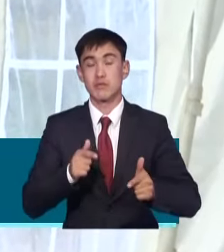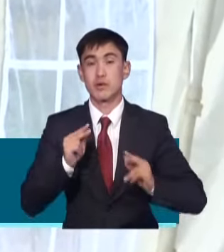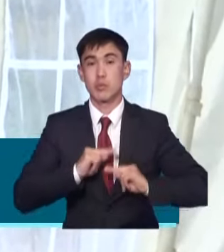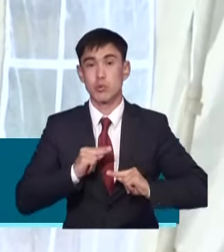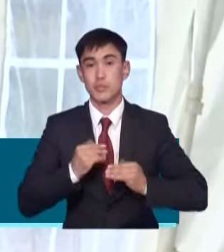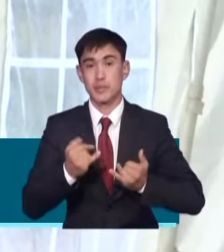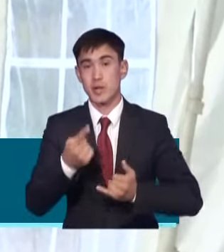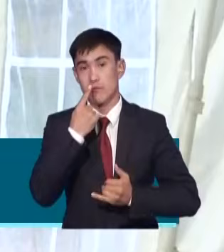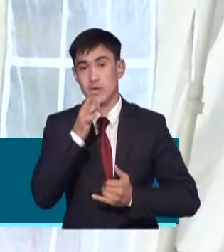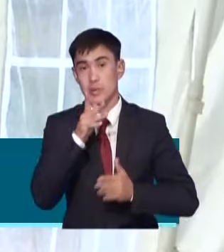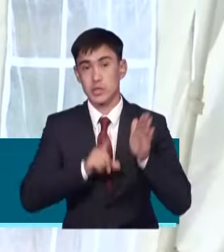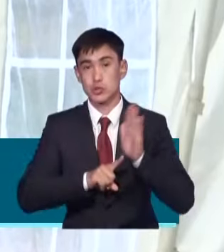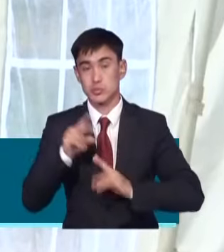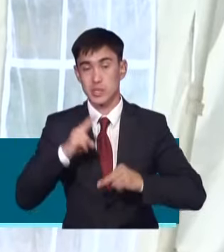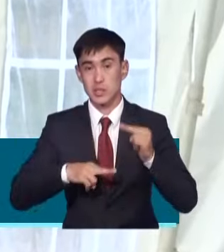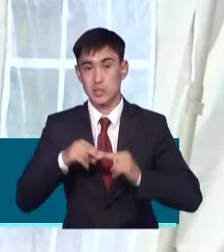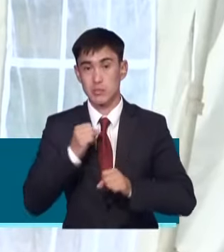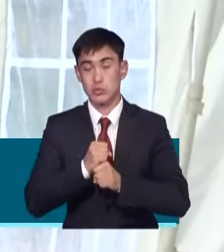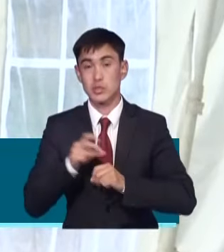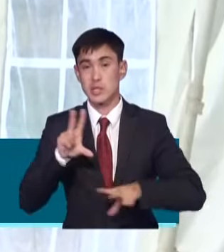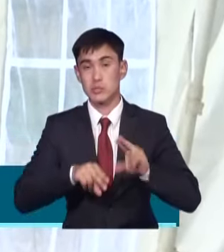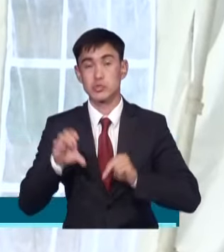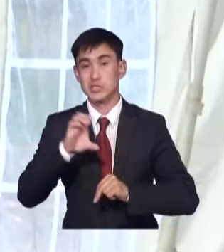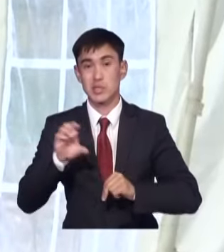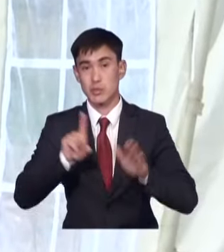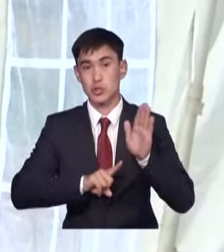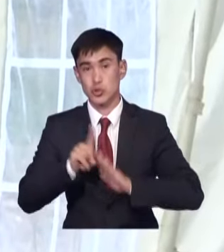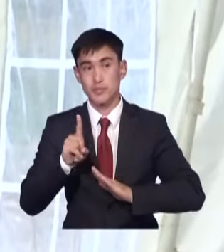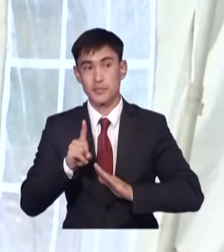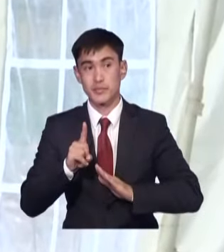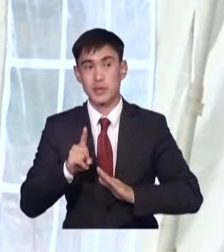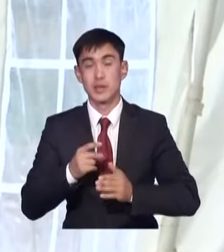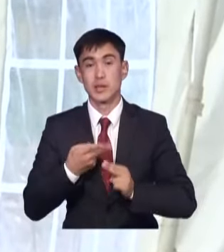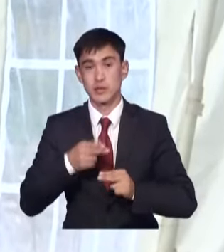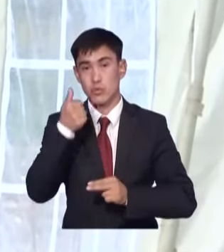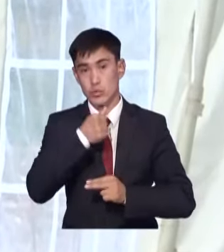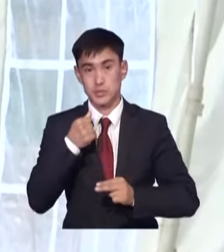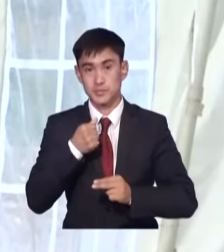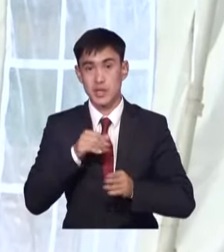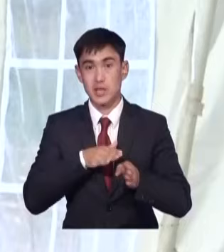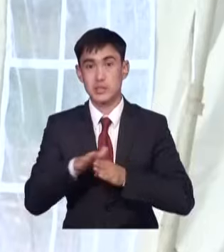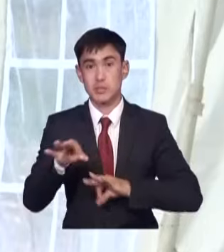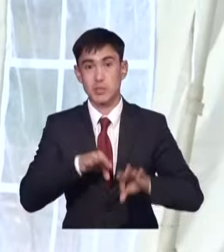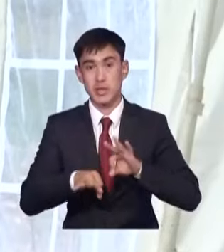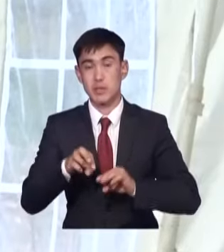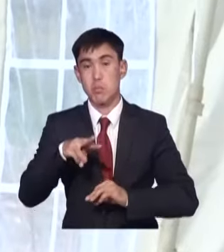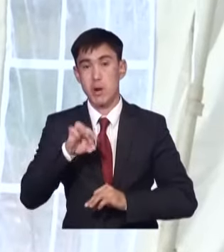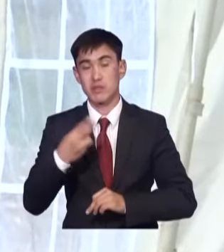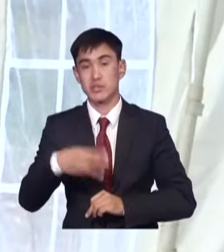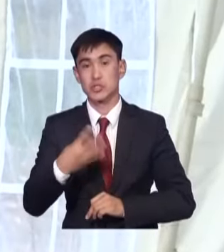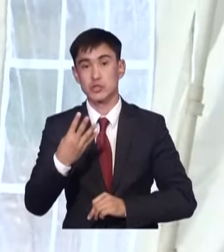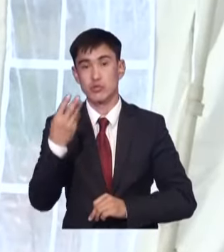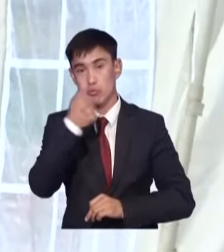строительные работы надеемся что это будет сентябрь Делаем всё возможно чтобы это был сентябрь этого года реализация проекта это Март шего